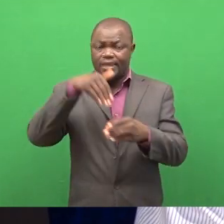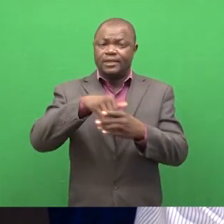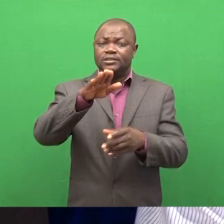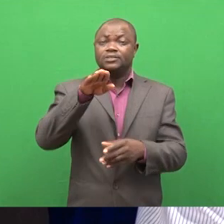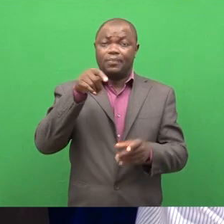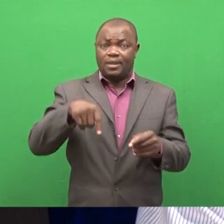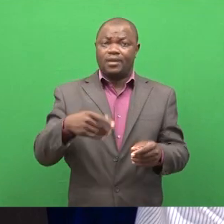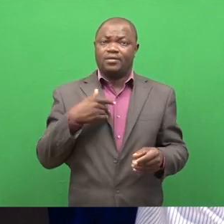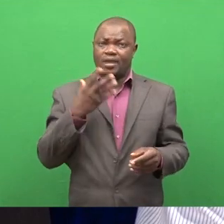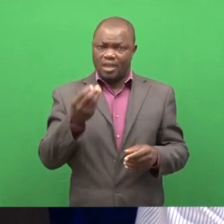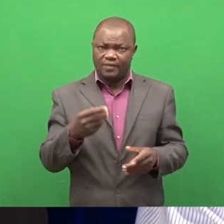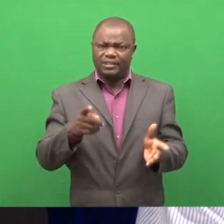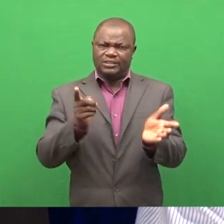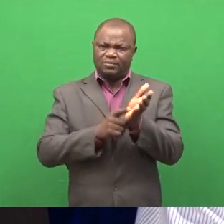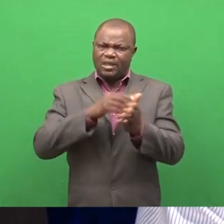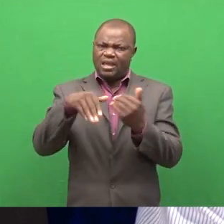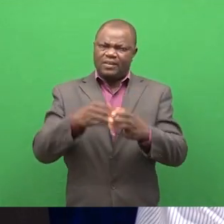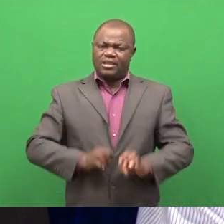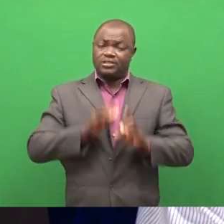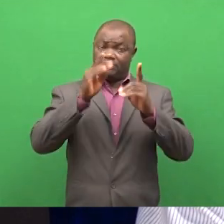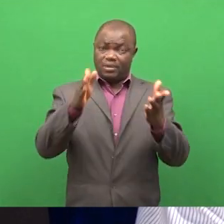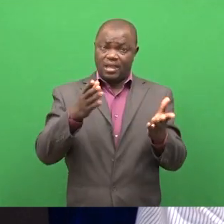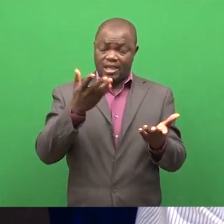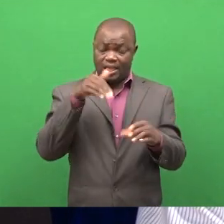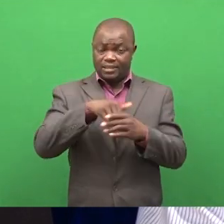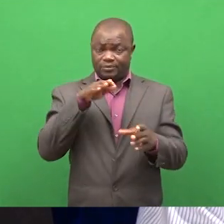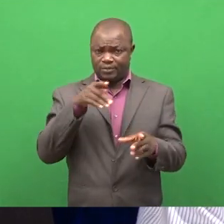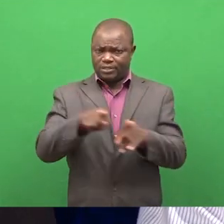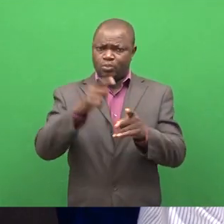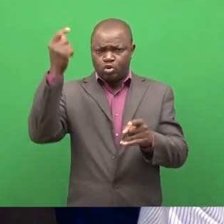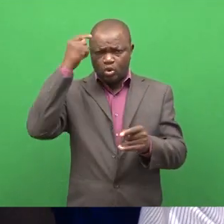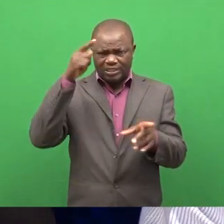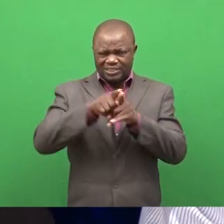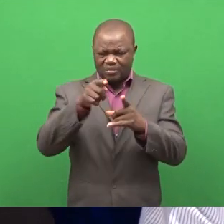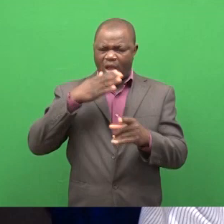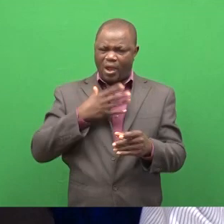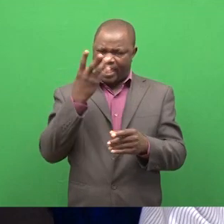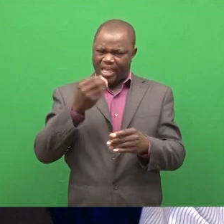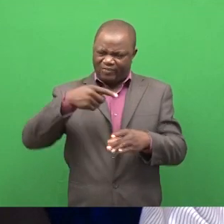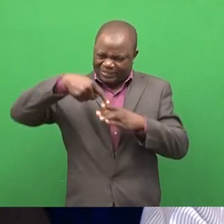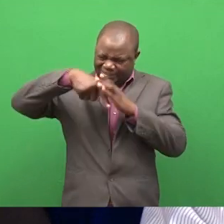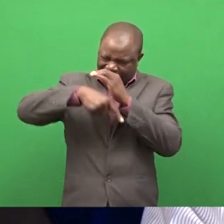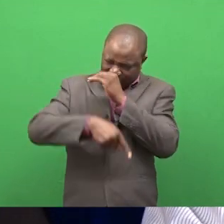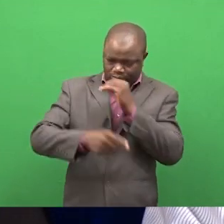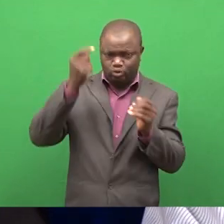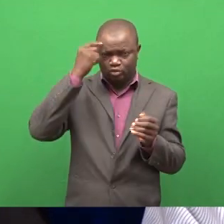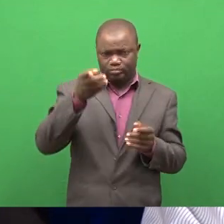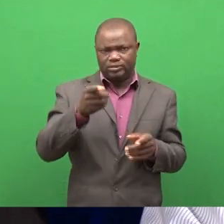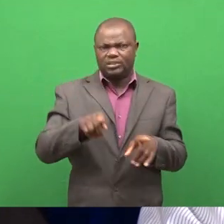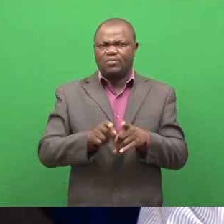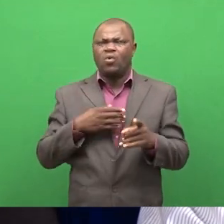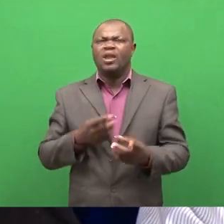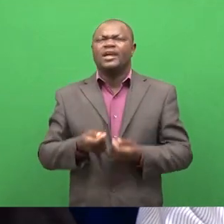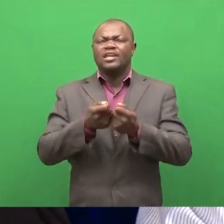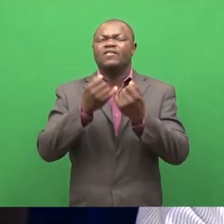kune yatinoti comprehensive sexuality education tiri kuti ruzivo rundorungarwero rwakadzama noti kungovapa ruzivo kana kuti